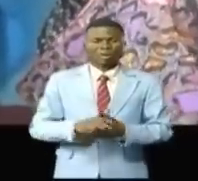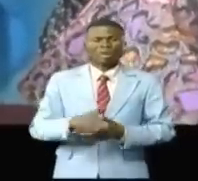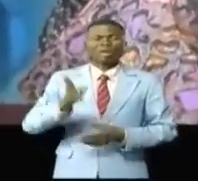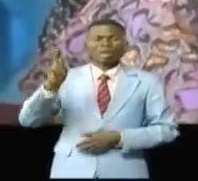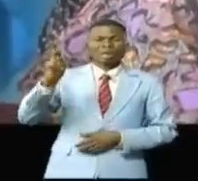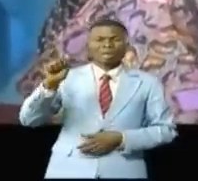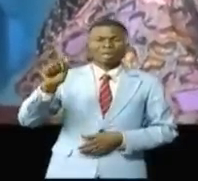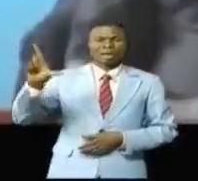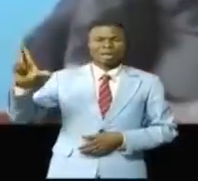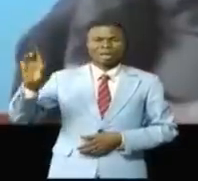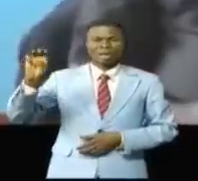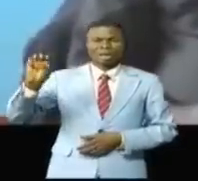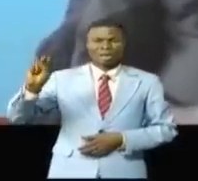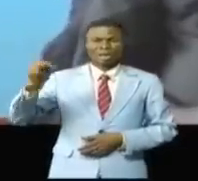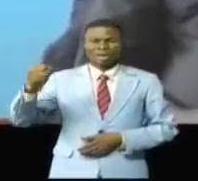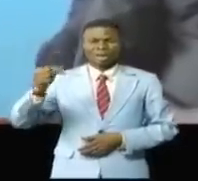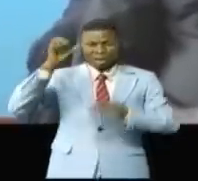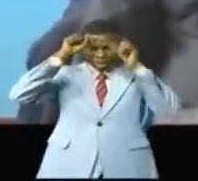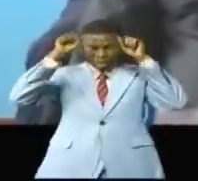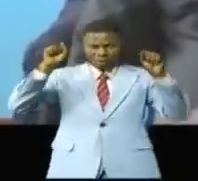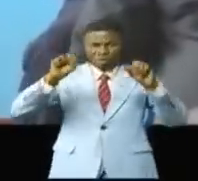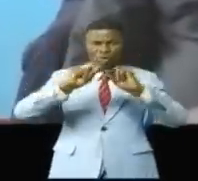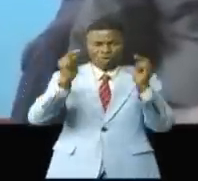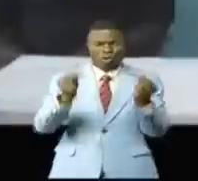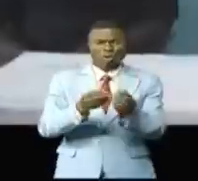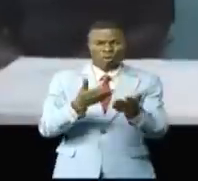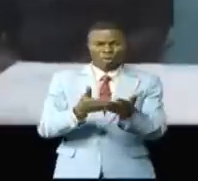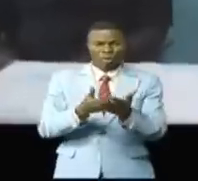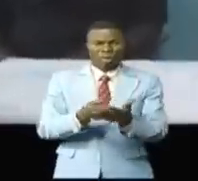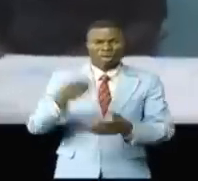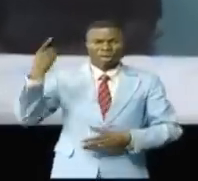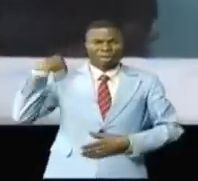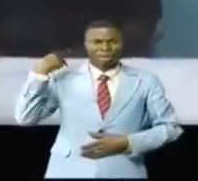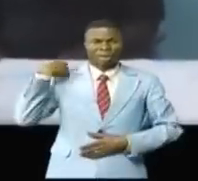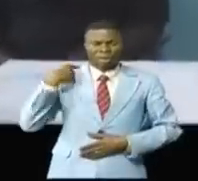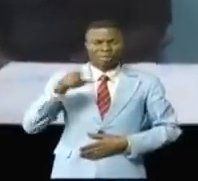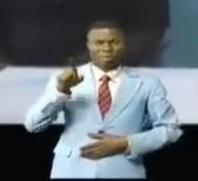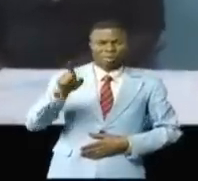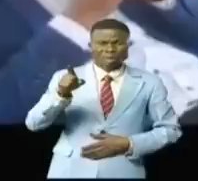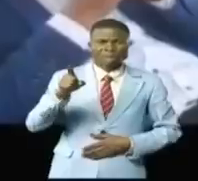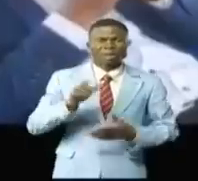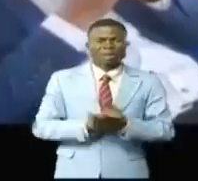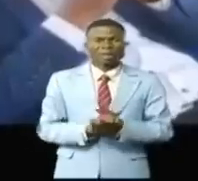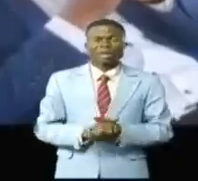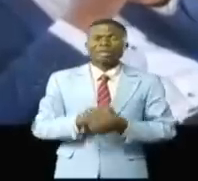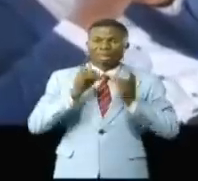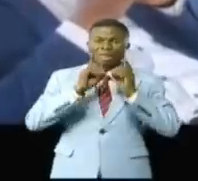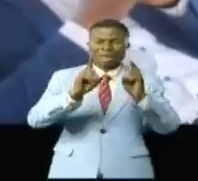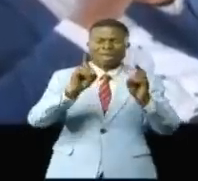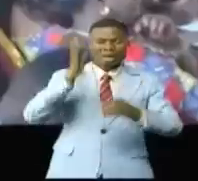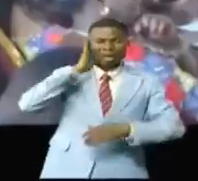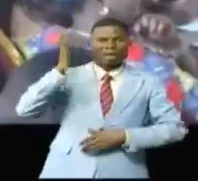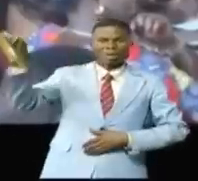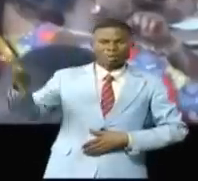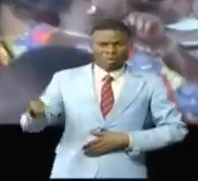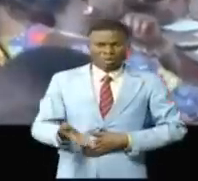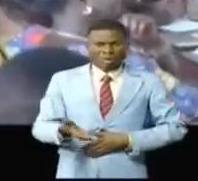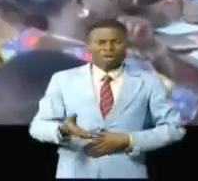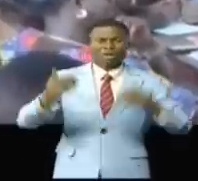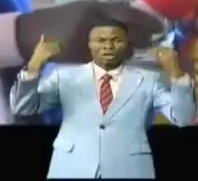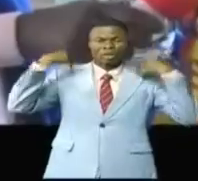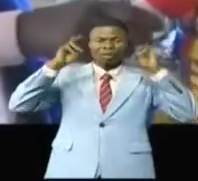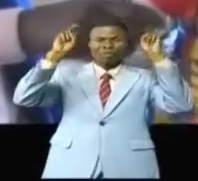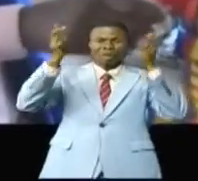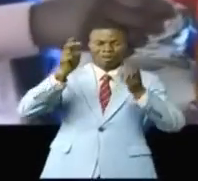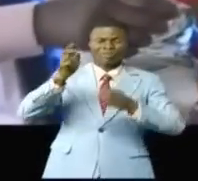Mushimbi Isabelle, à ses côtés le président de l'organe délibérant, l'honorable Venance Mutombo Wanshimba. Dans son mot de bienvenue, le maire de la ville de